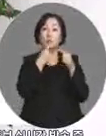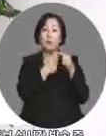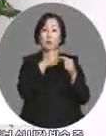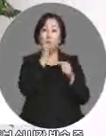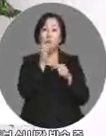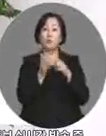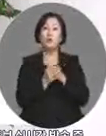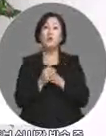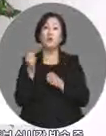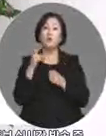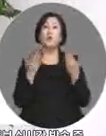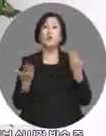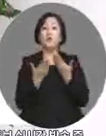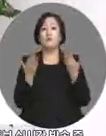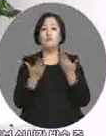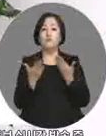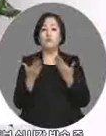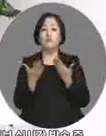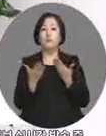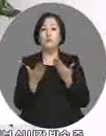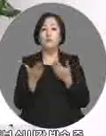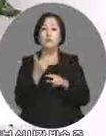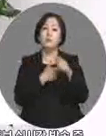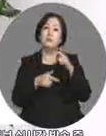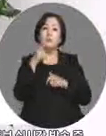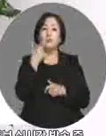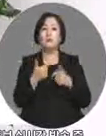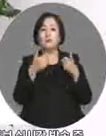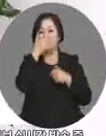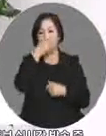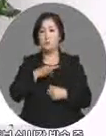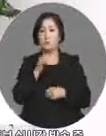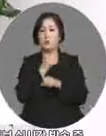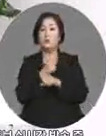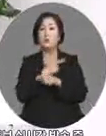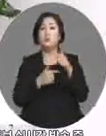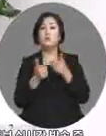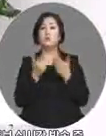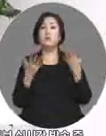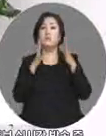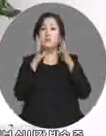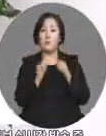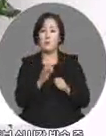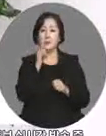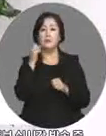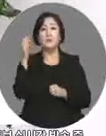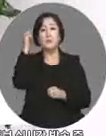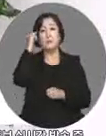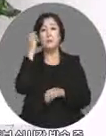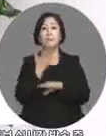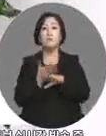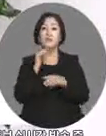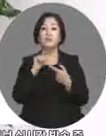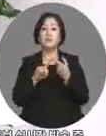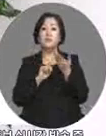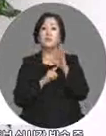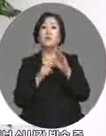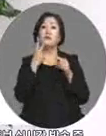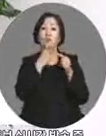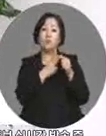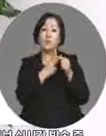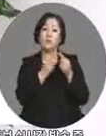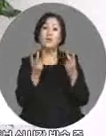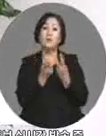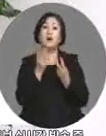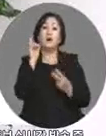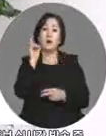거고 그 업무 강도, 경무에 대한 깊이 이 두 가지